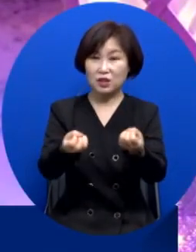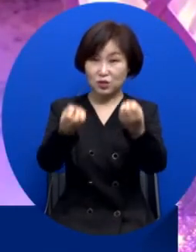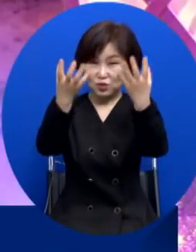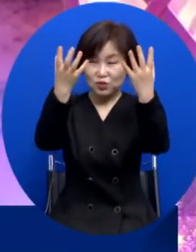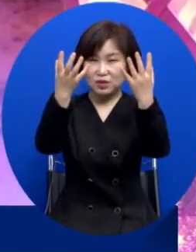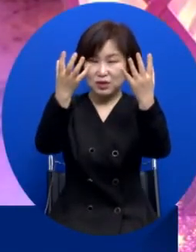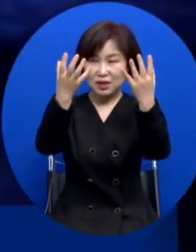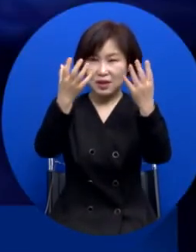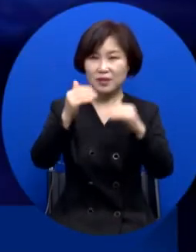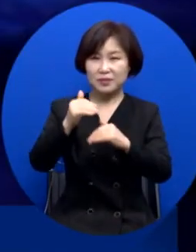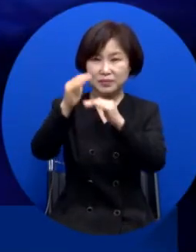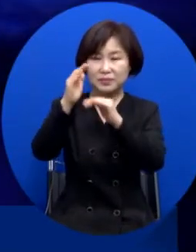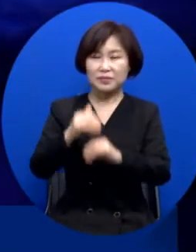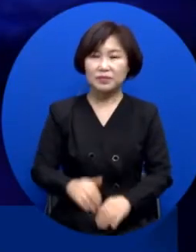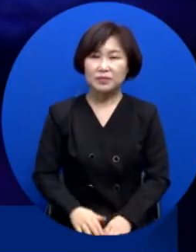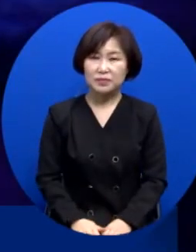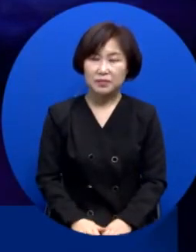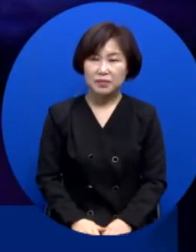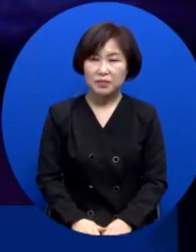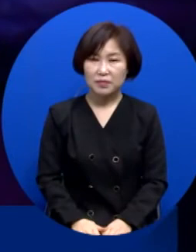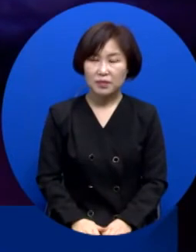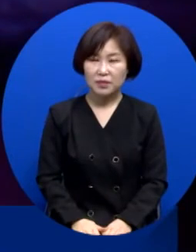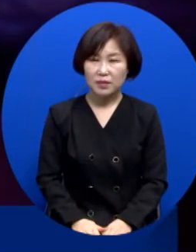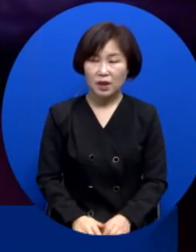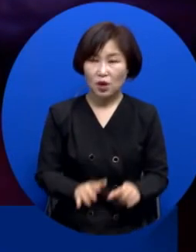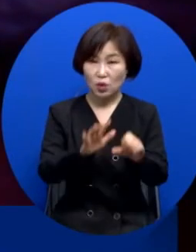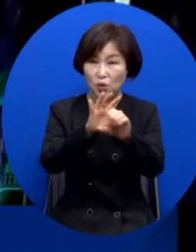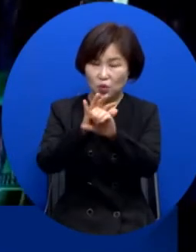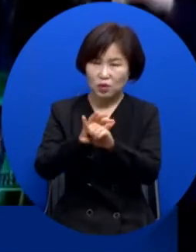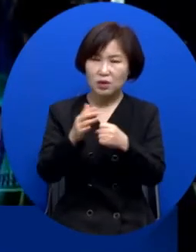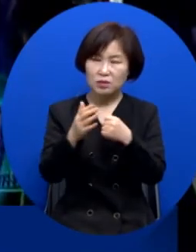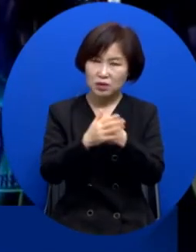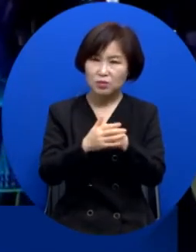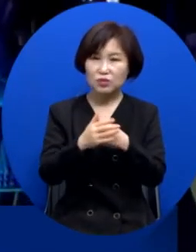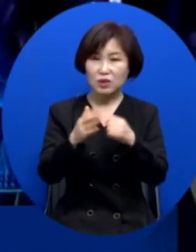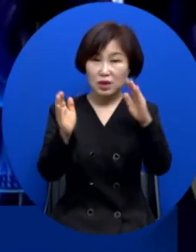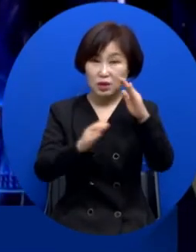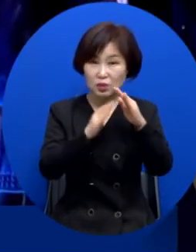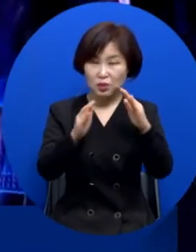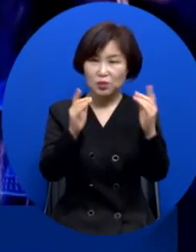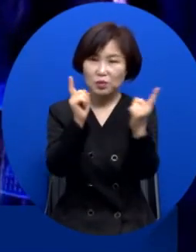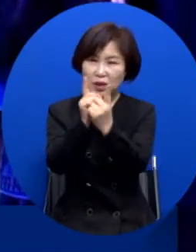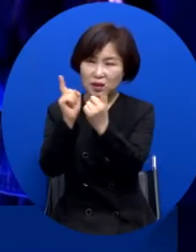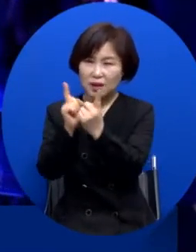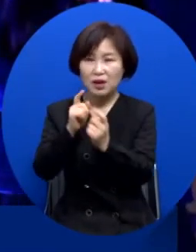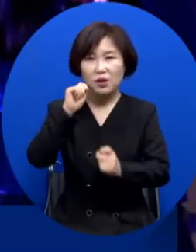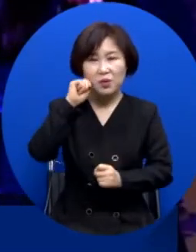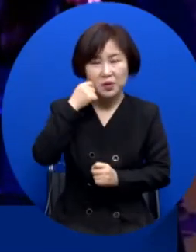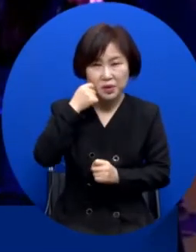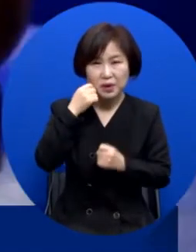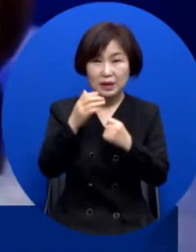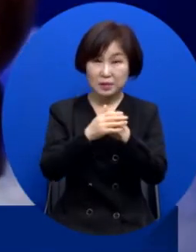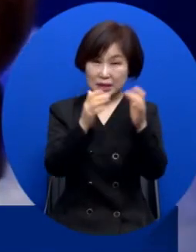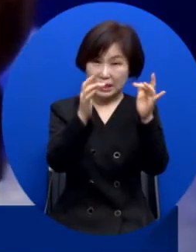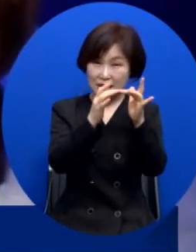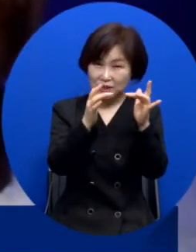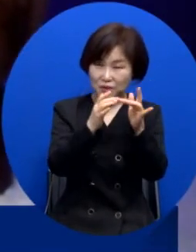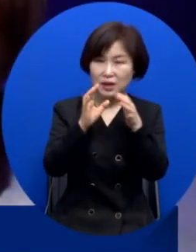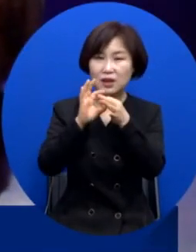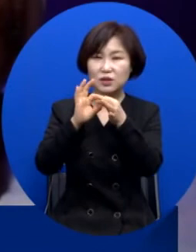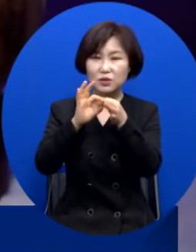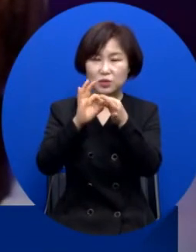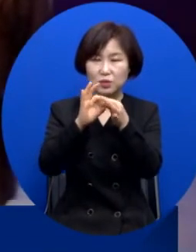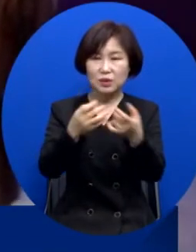콘서트를 진행했습니다. 코로나 이후에 성도님들을 만나 뵙기가 참 어려웠는데요. 이렇게